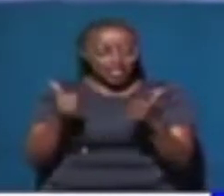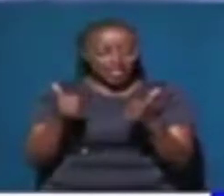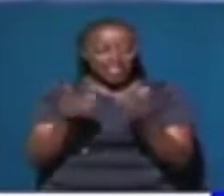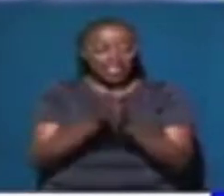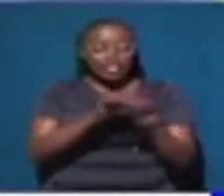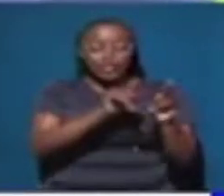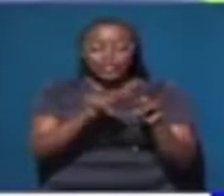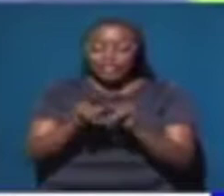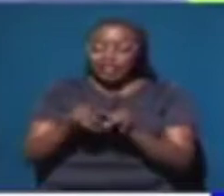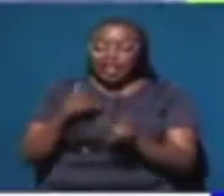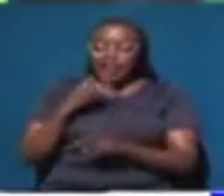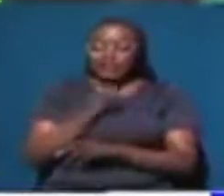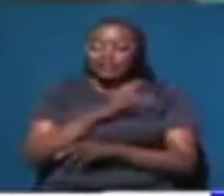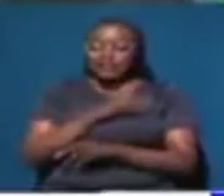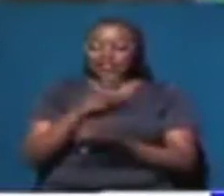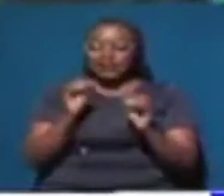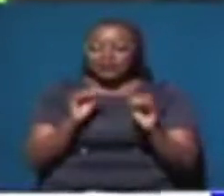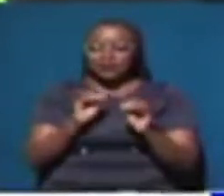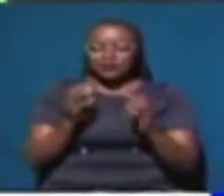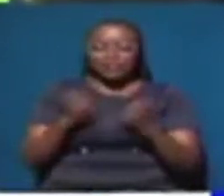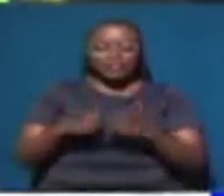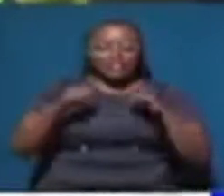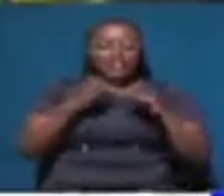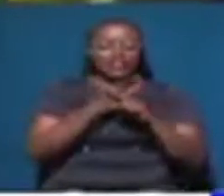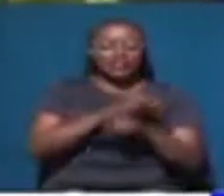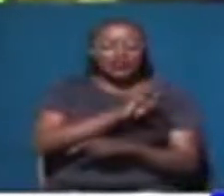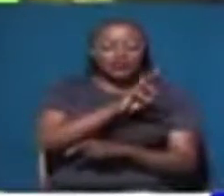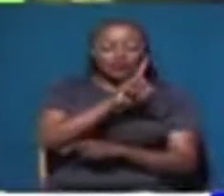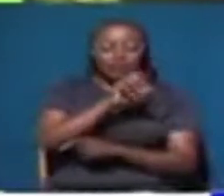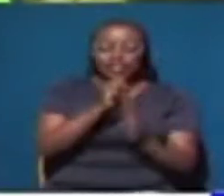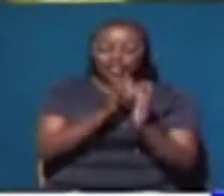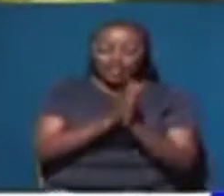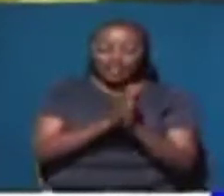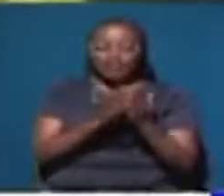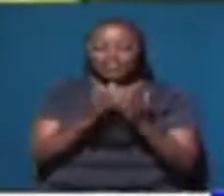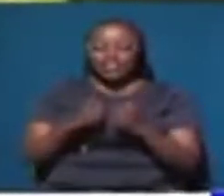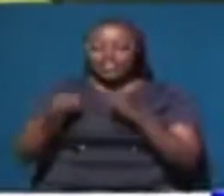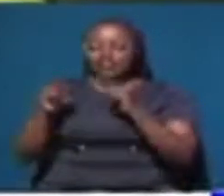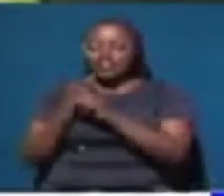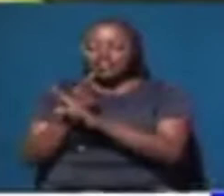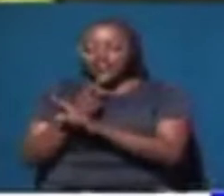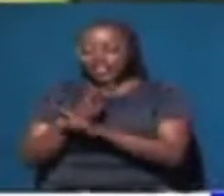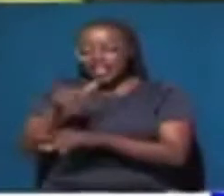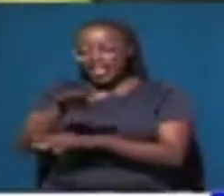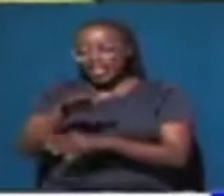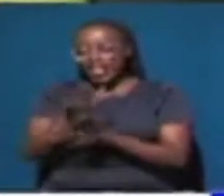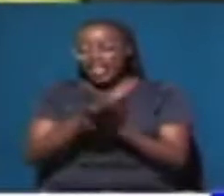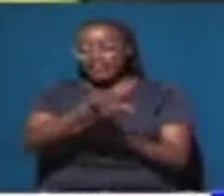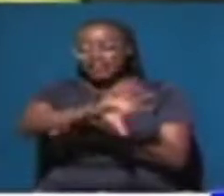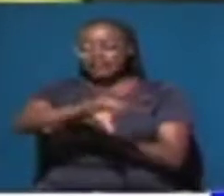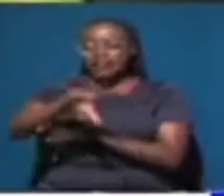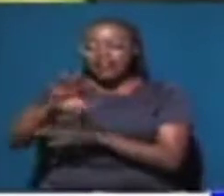na makaga gũkorwo mena guoya ta chairmans a ward chairmans a sub county chairmans a marima na chairmans a county